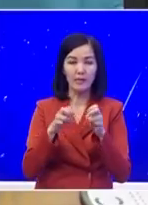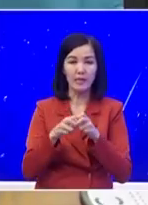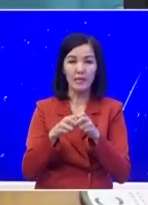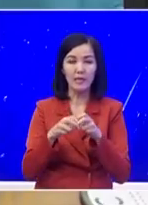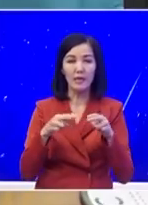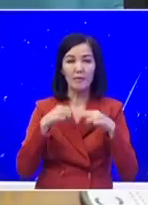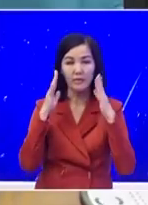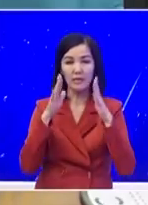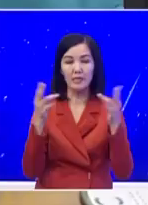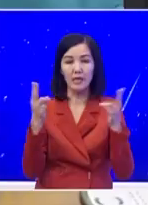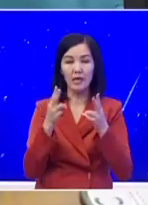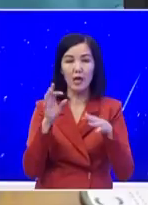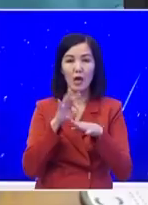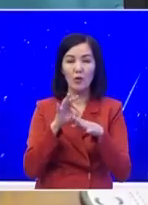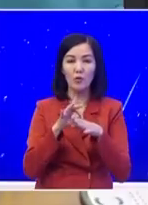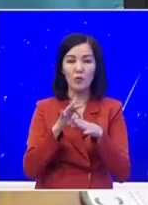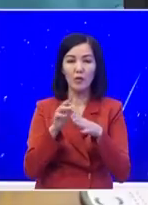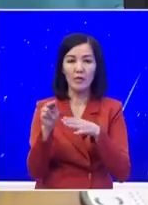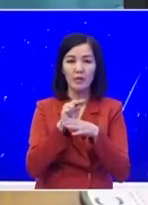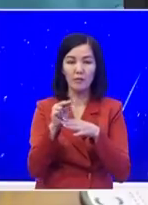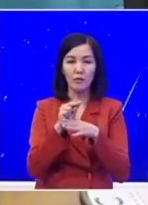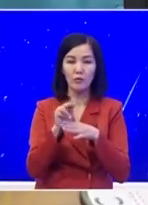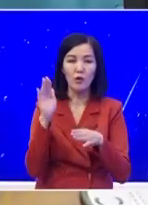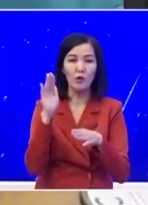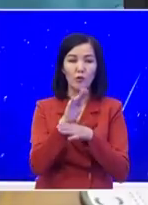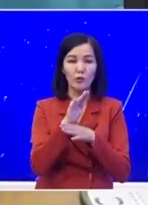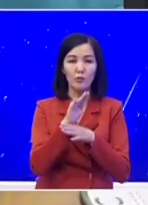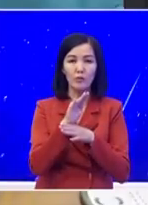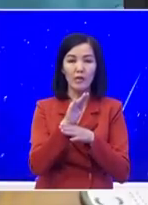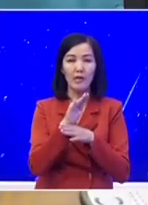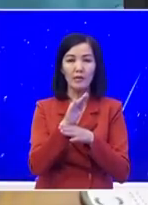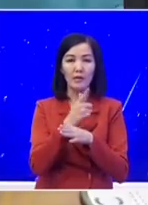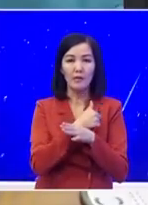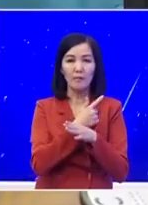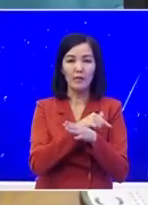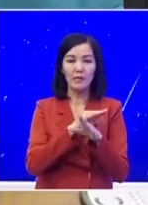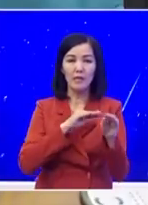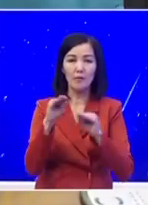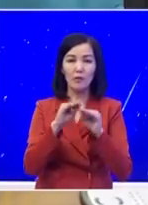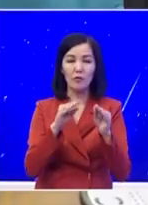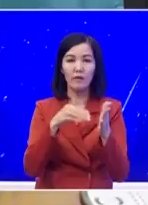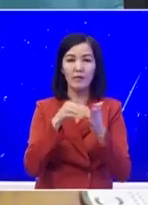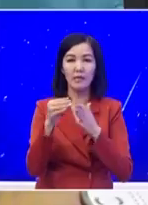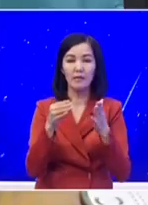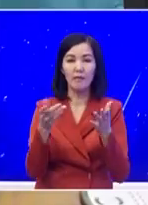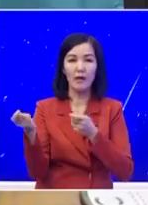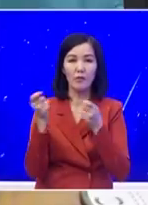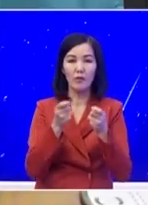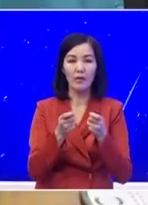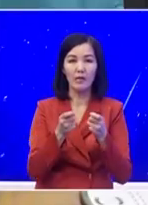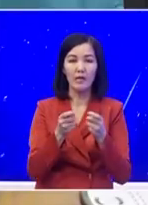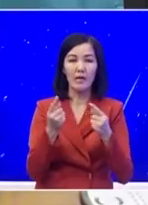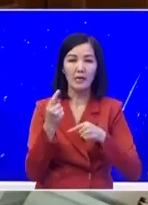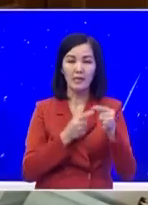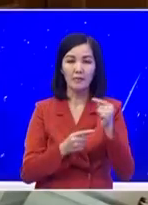назарға алыңыздар. Науқастарды емдеу үшін қосымша медициналық аппараттар алуымыз керек. Бұл жұмысқа кәсіпкерлер мен меценаттарды